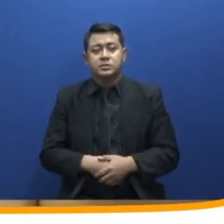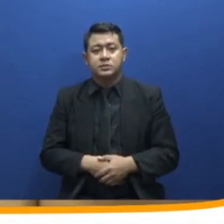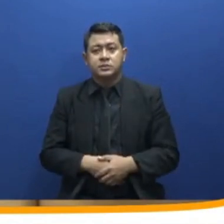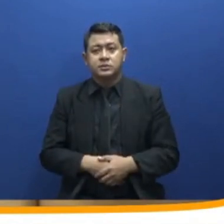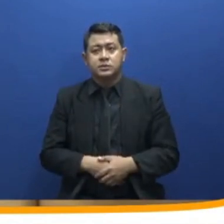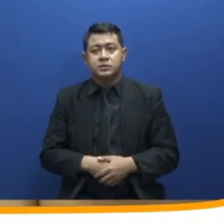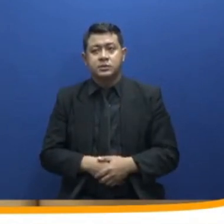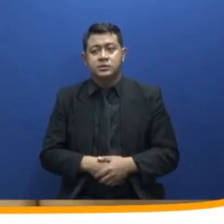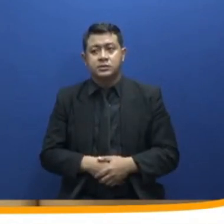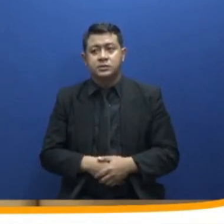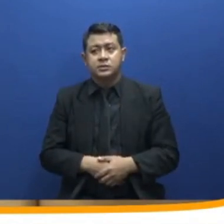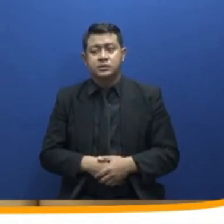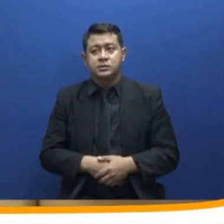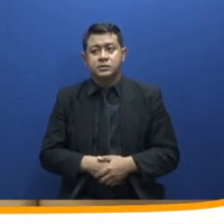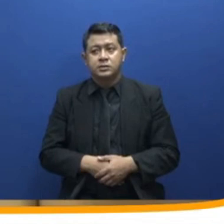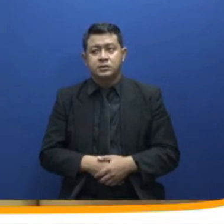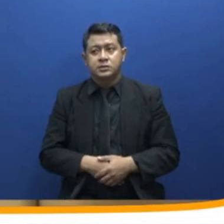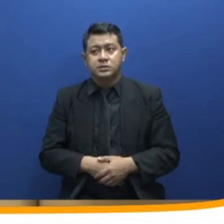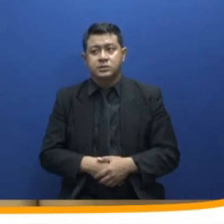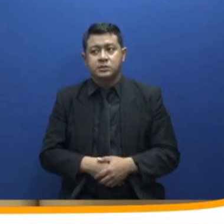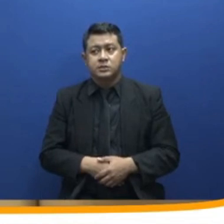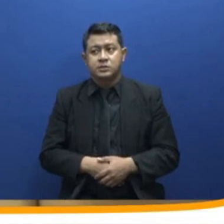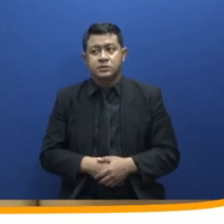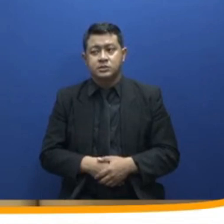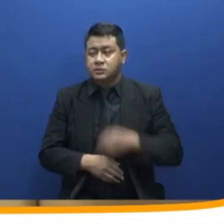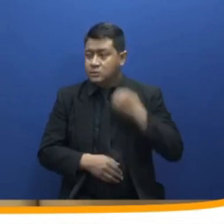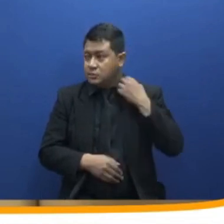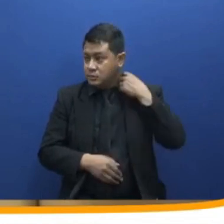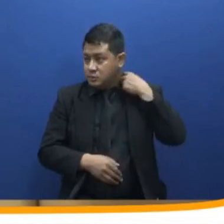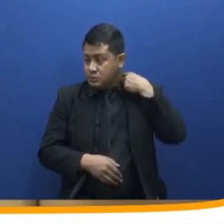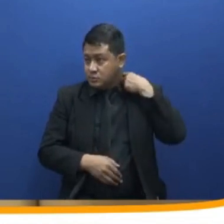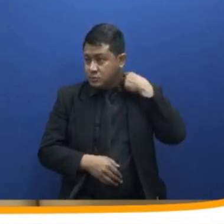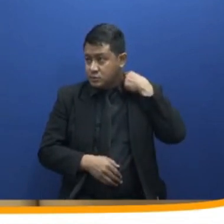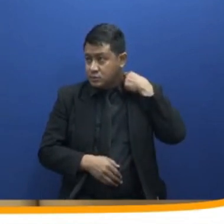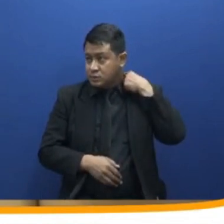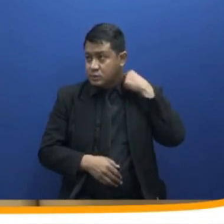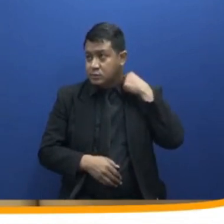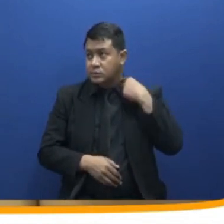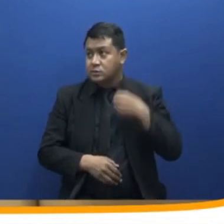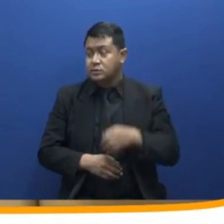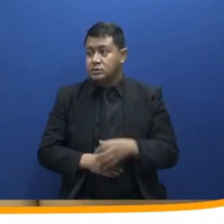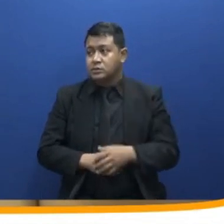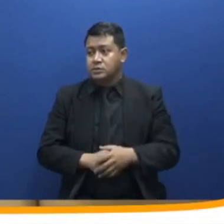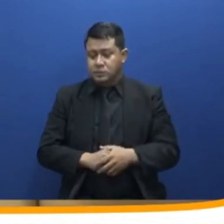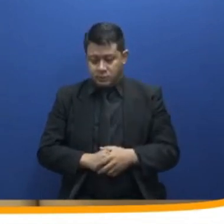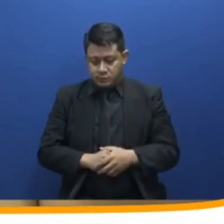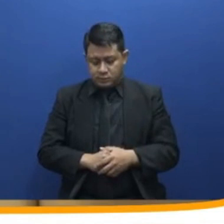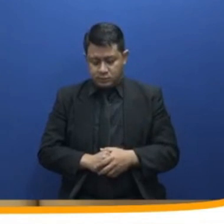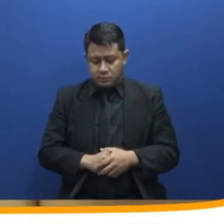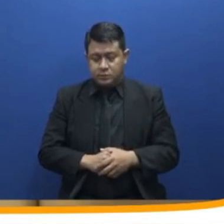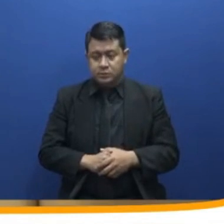baik Kabar Sukacita Hai kabar sukacita silahkan mau dibumbui seperti apapun silahkan intinya kabar sukacita